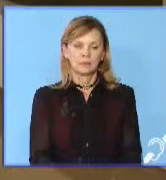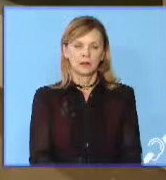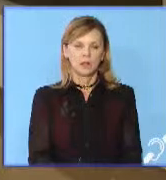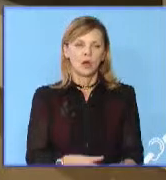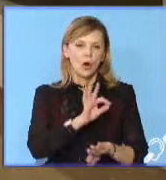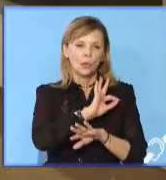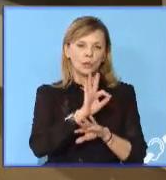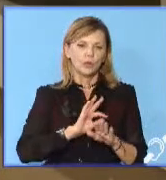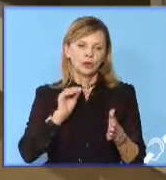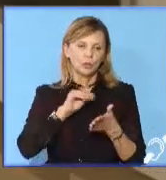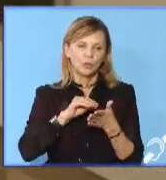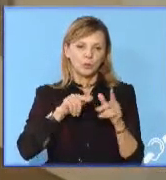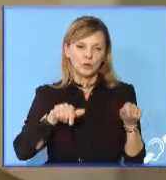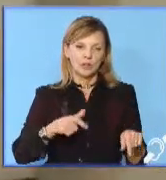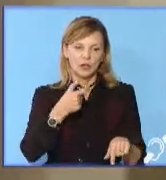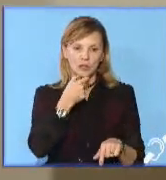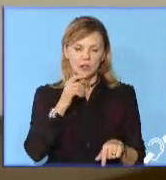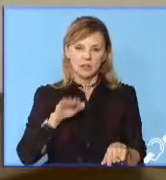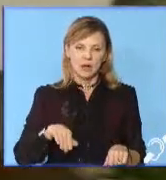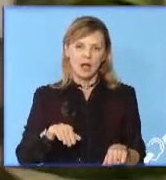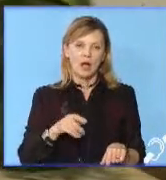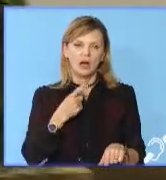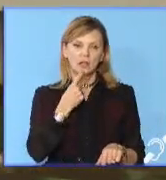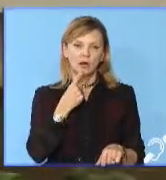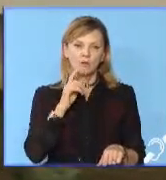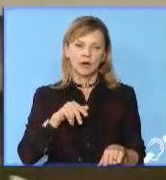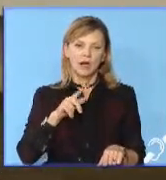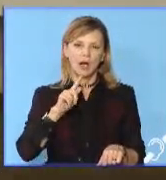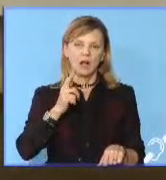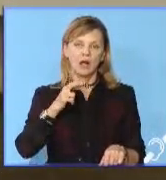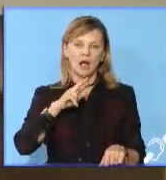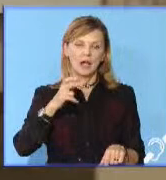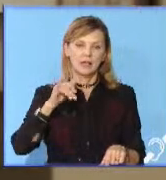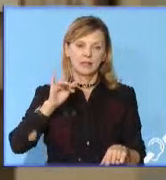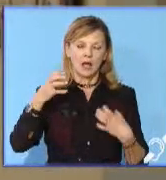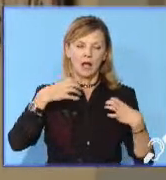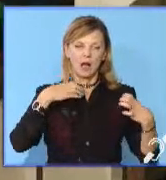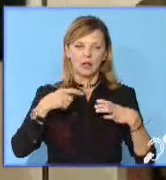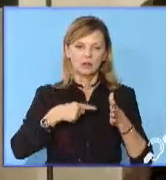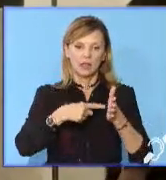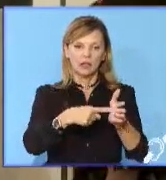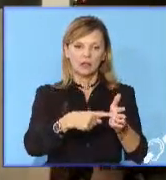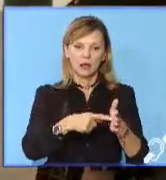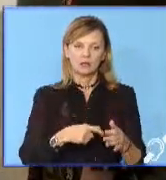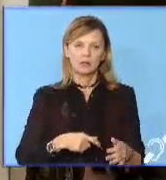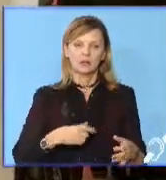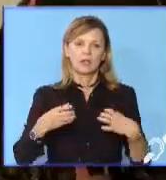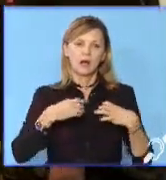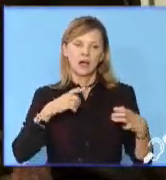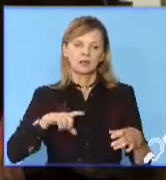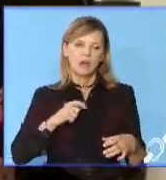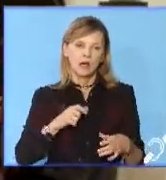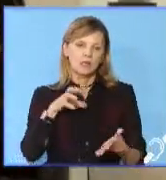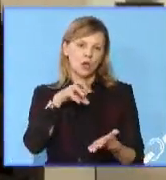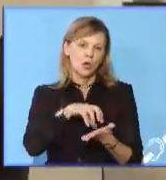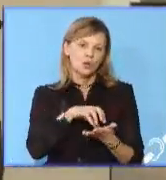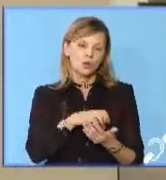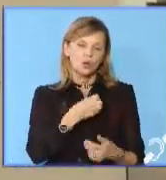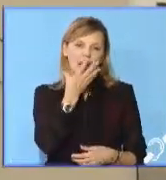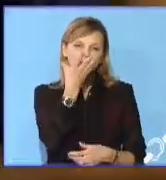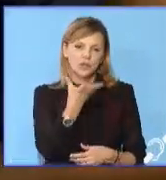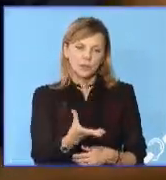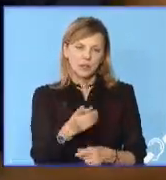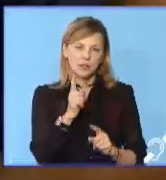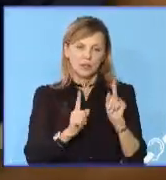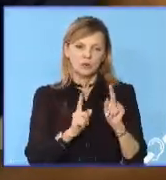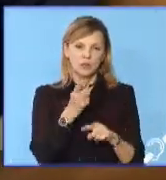Proiectul propus anul acesta în cadrul NEA Craiova la Galeria Arta aduce în atenție pretenția artei de a rămâne o zonă a expresiei critice. Unele